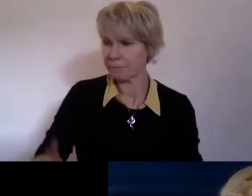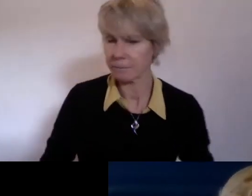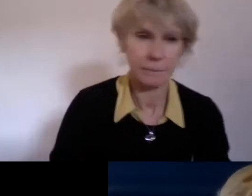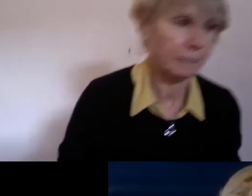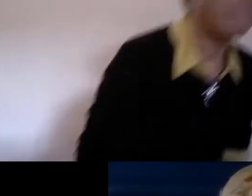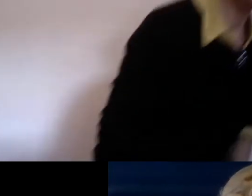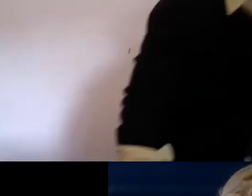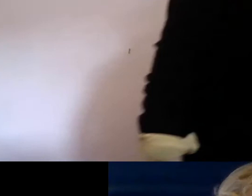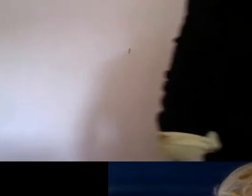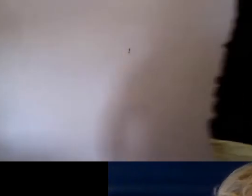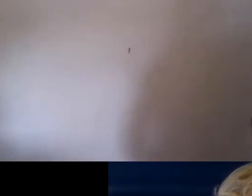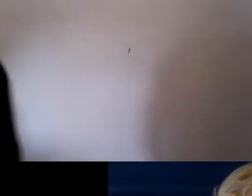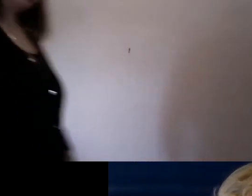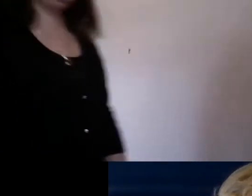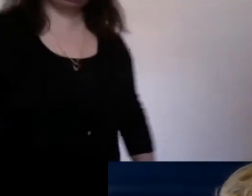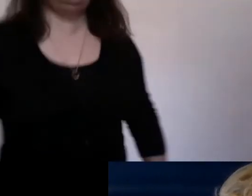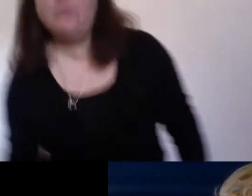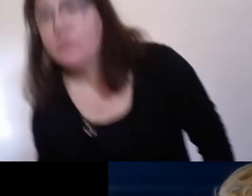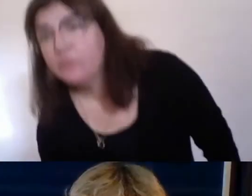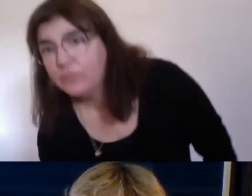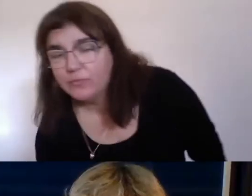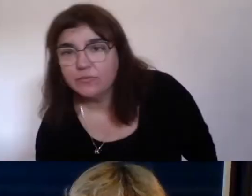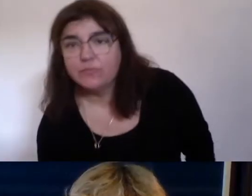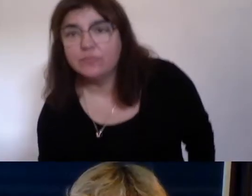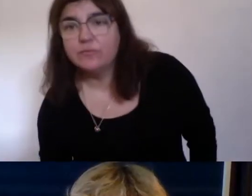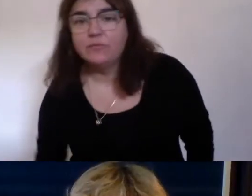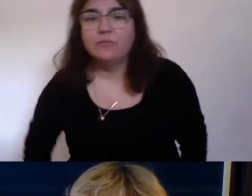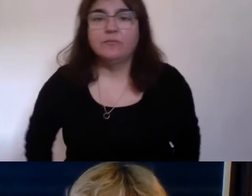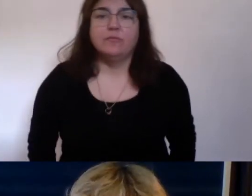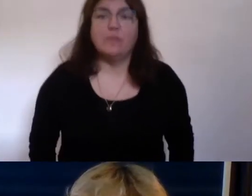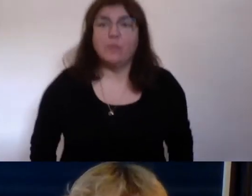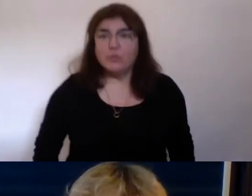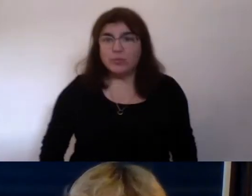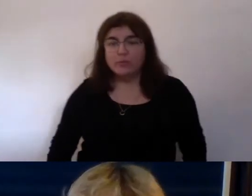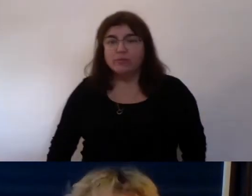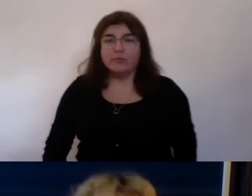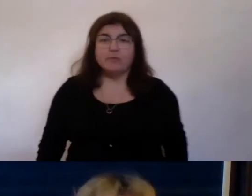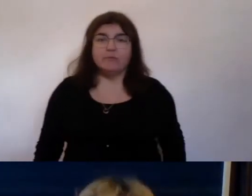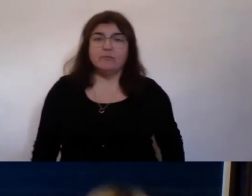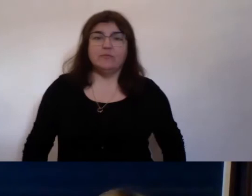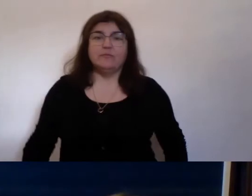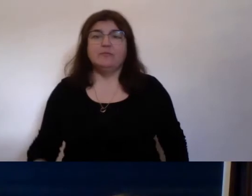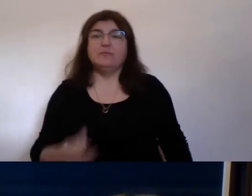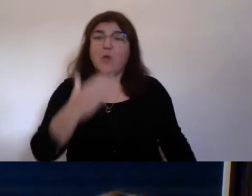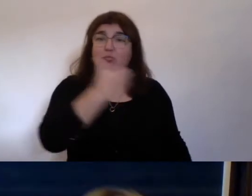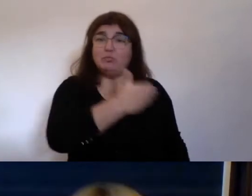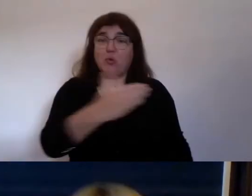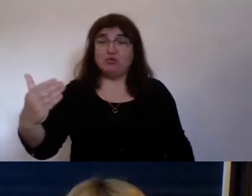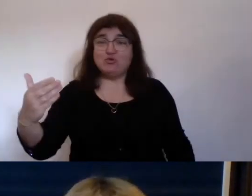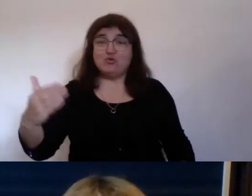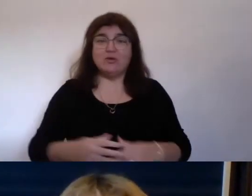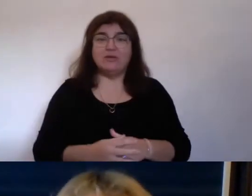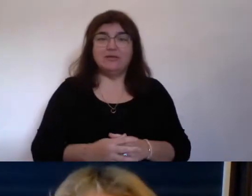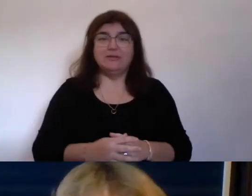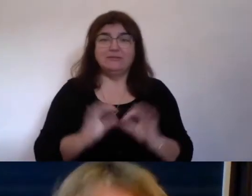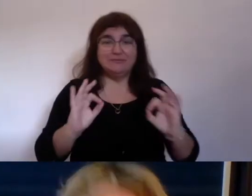Voilà. Donc, c'est à vous, Cédric, si vous êtes dans les parages. Voilà. Bonjour. Bonjour. C'est bon, vous me